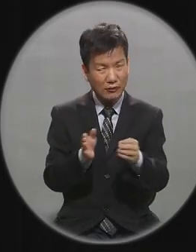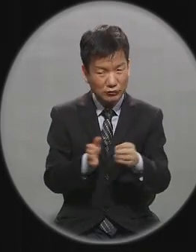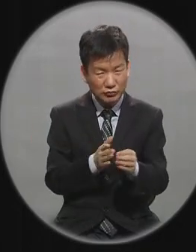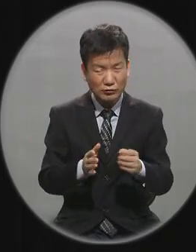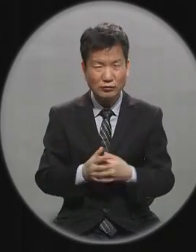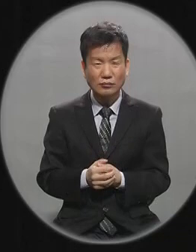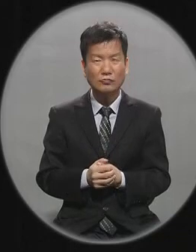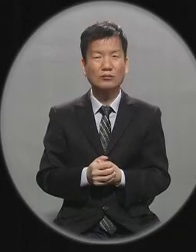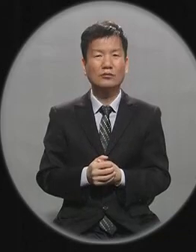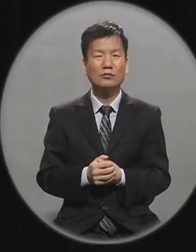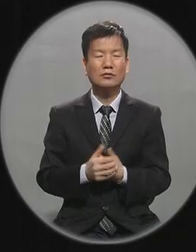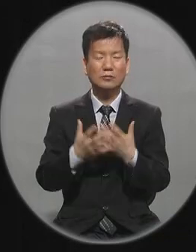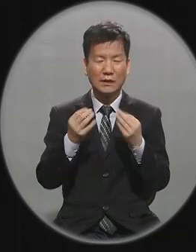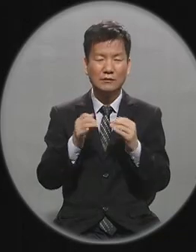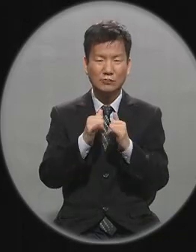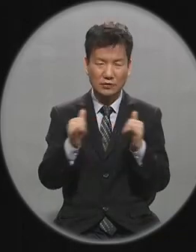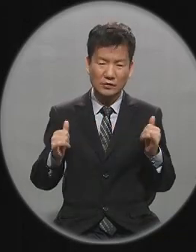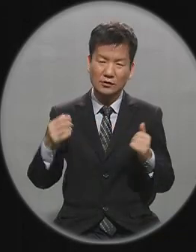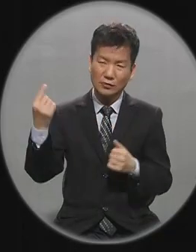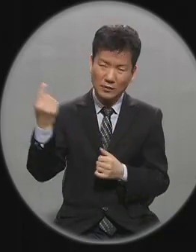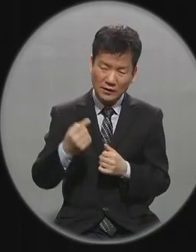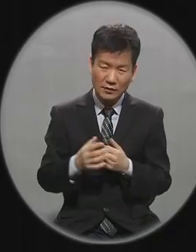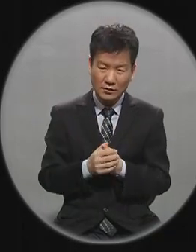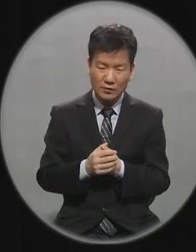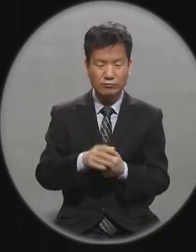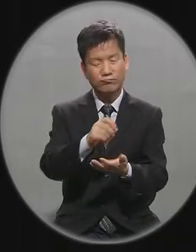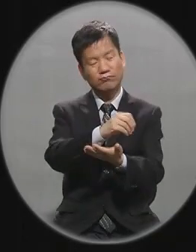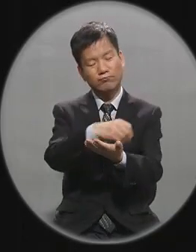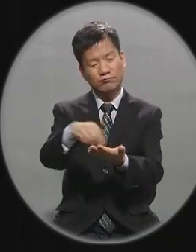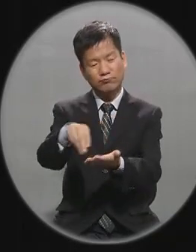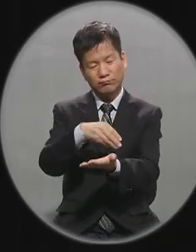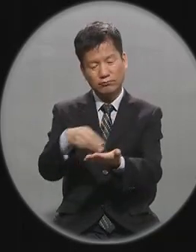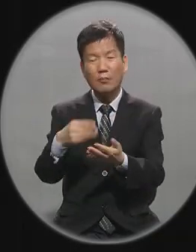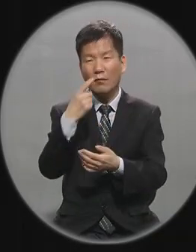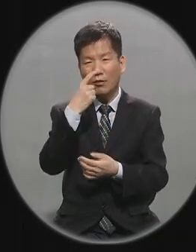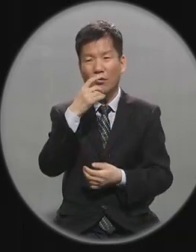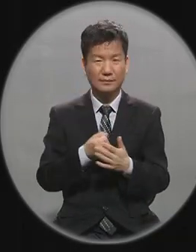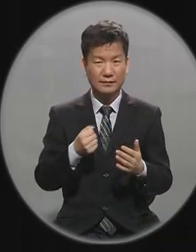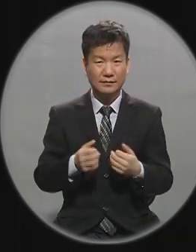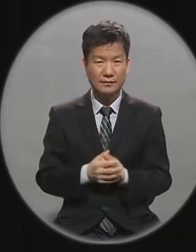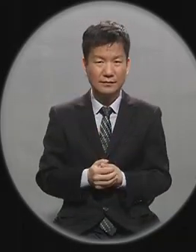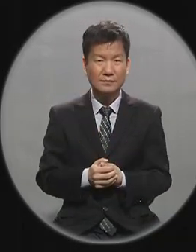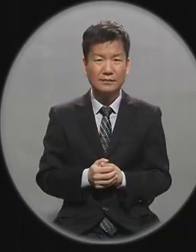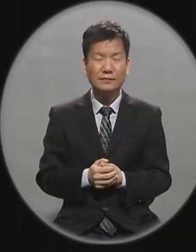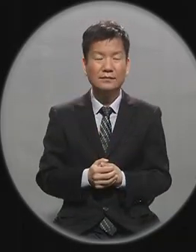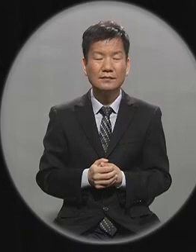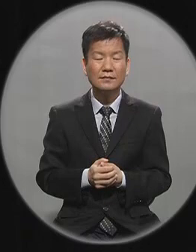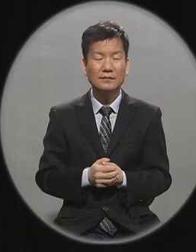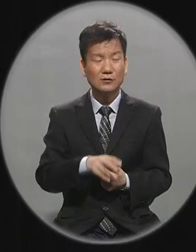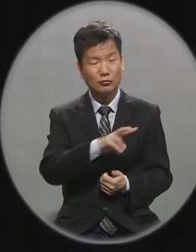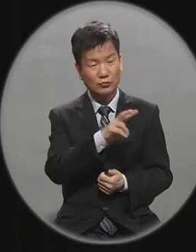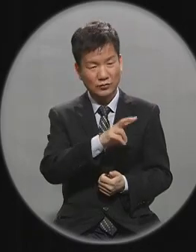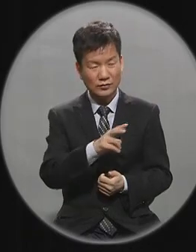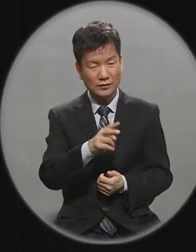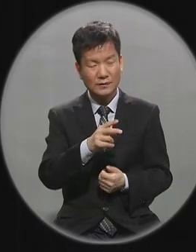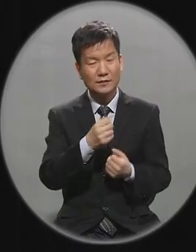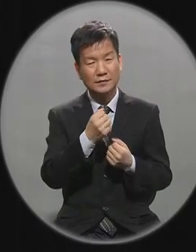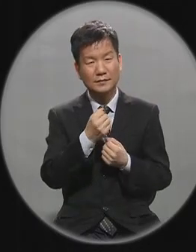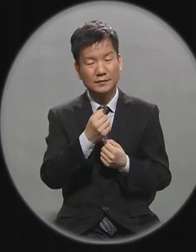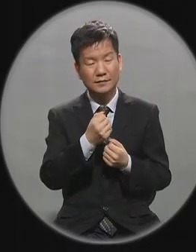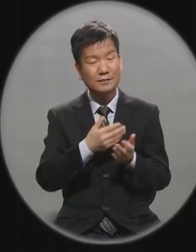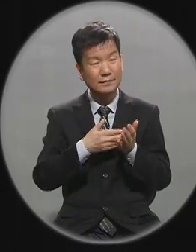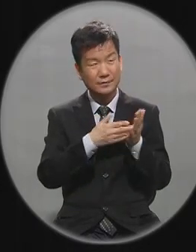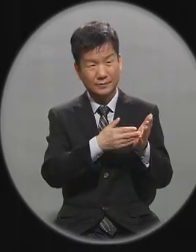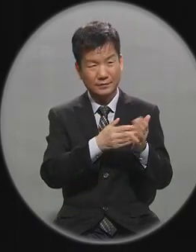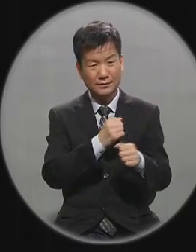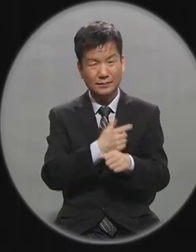탁구교실, 많은 분들이 와서 그 서예도 배우고 그런 활동을 하고 있거든요. 근데 두 분께도 제안을 하려고